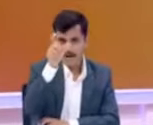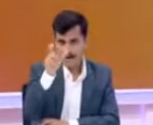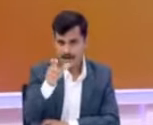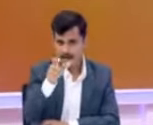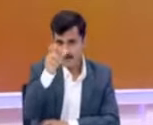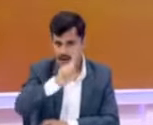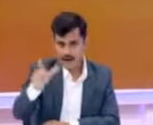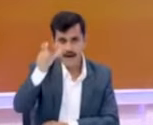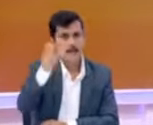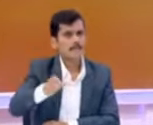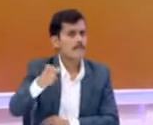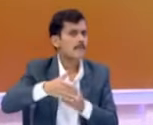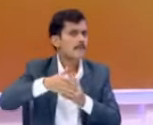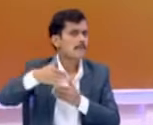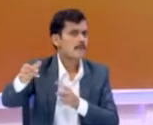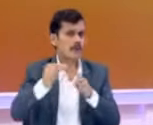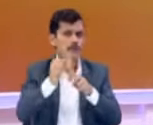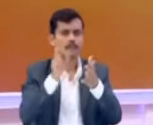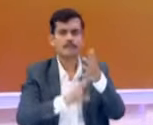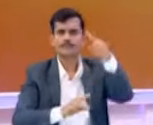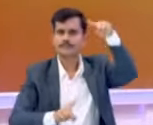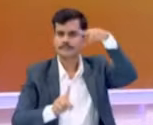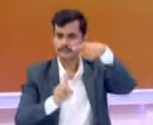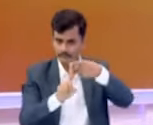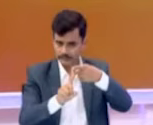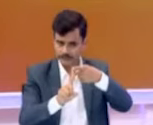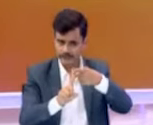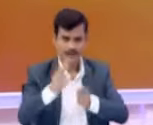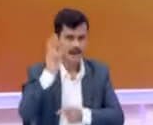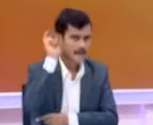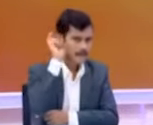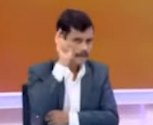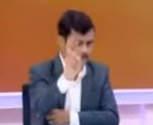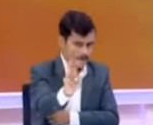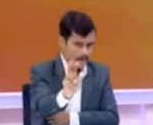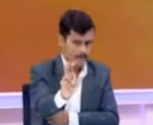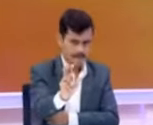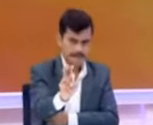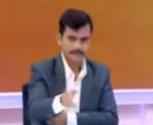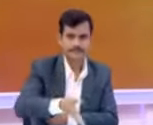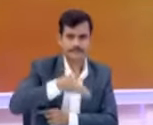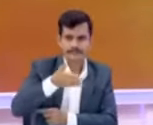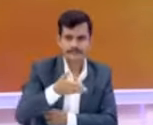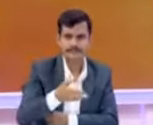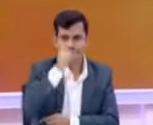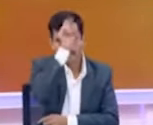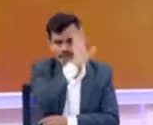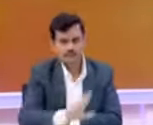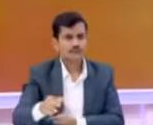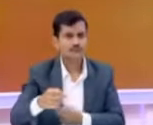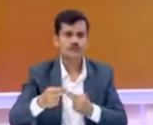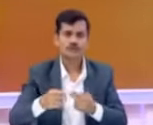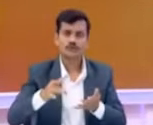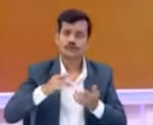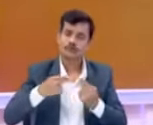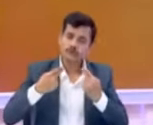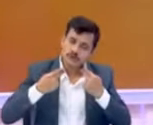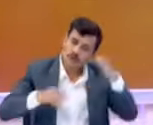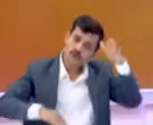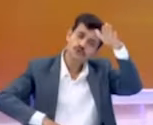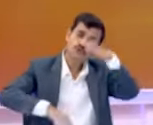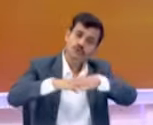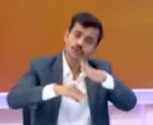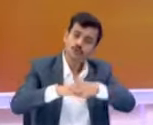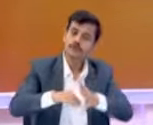का है, और पुणे का जो मेट्रोपॉलिटन रीजन है वो देश के टॉप 5